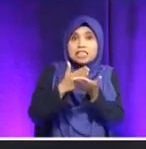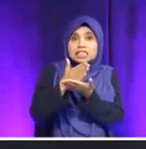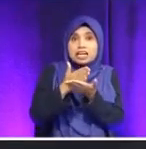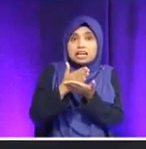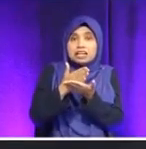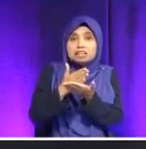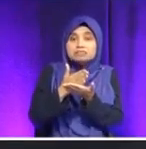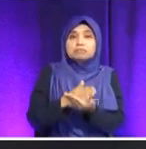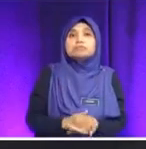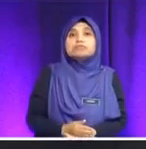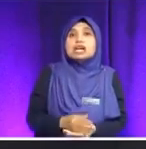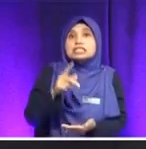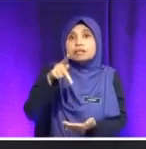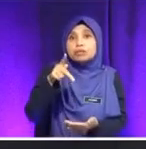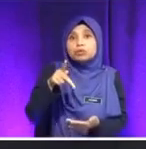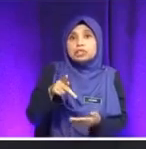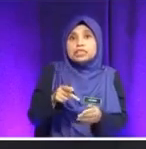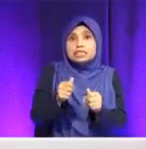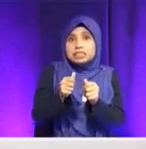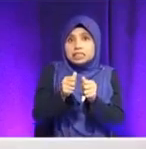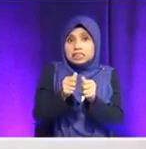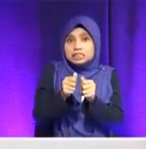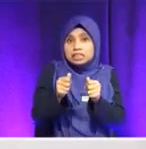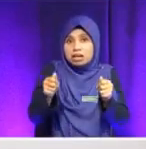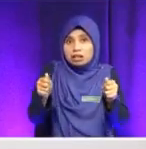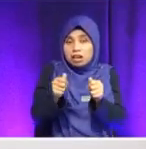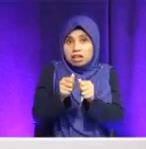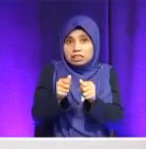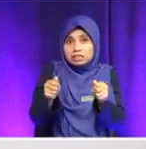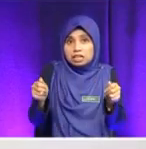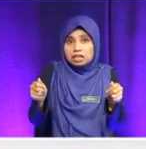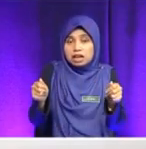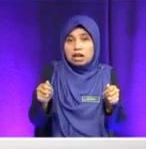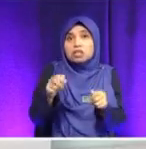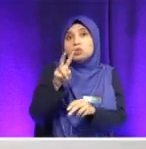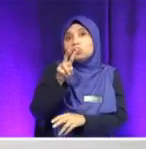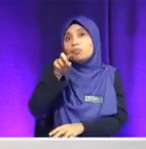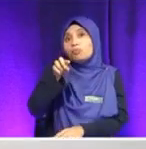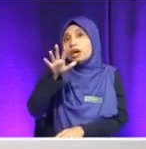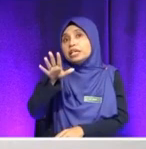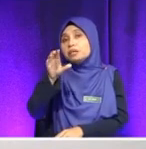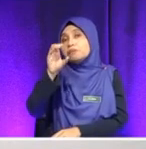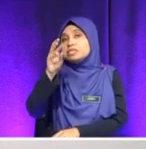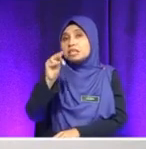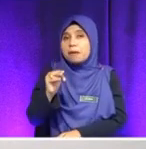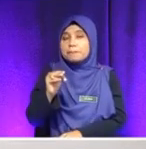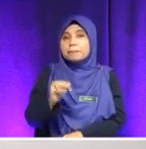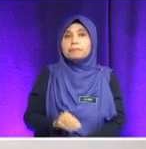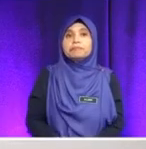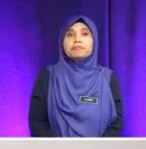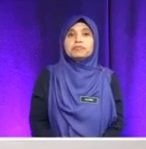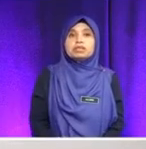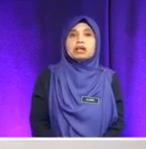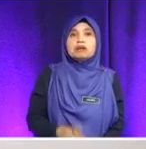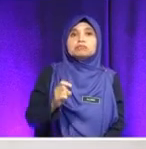Aha. Okey. Sepatutnya jarak di antara tepi meja dengan pinggan adalah 2.5 cm. Jadi macam mana nak ukur? Nak kena